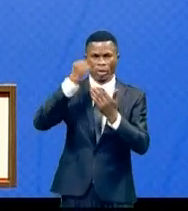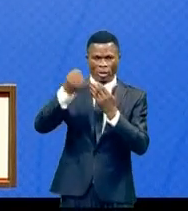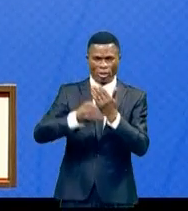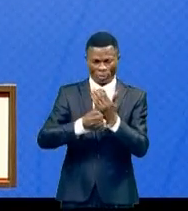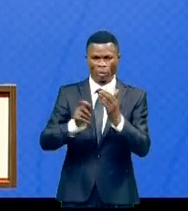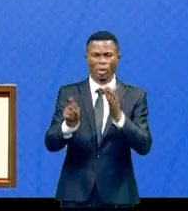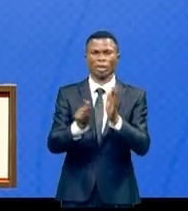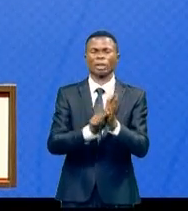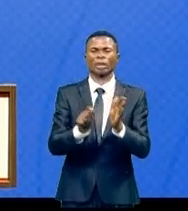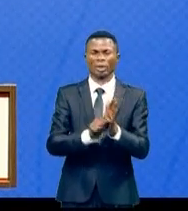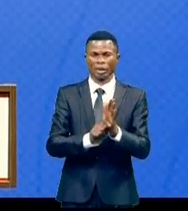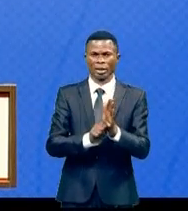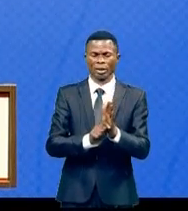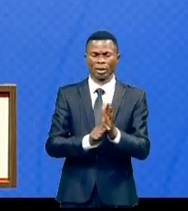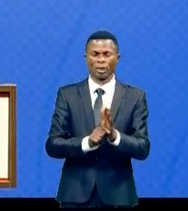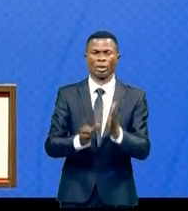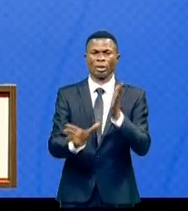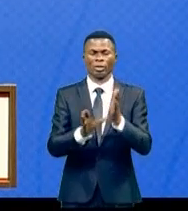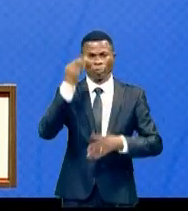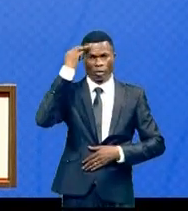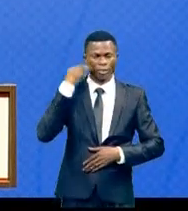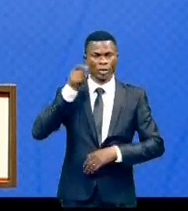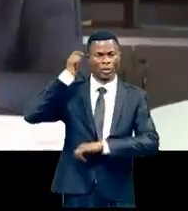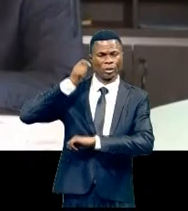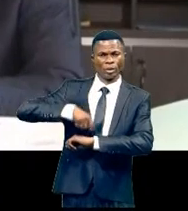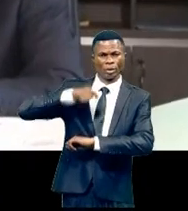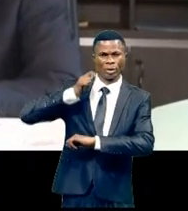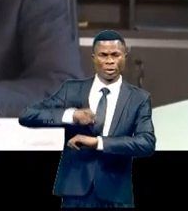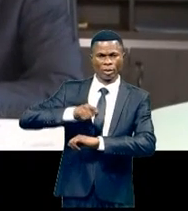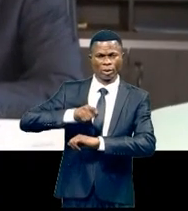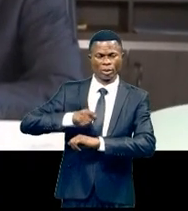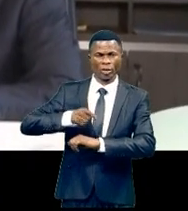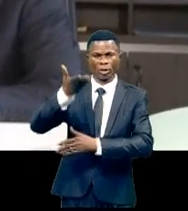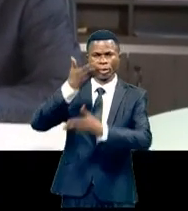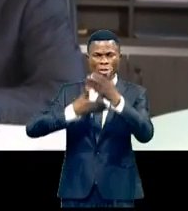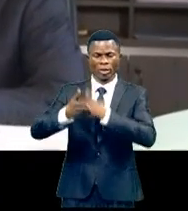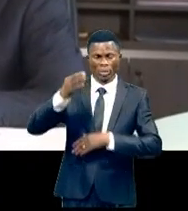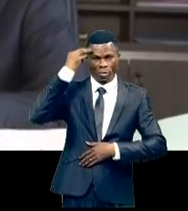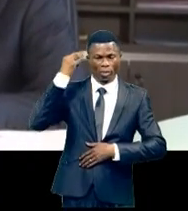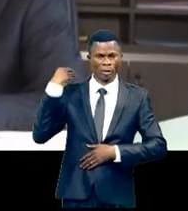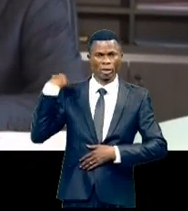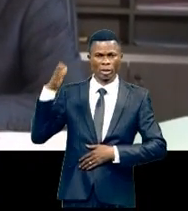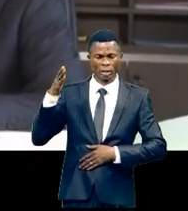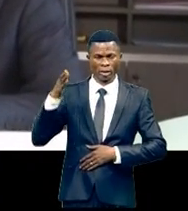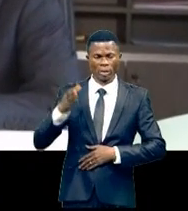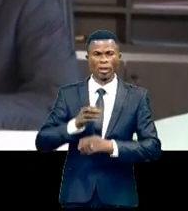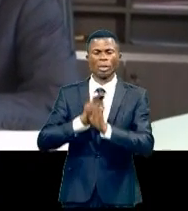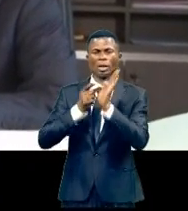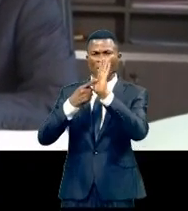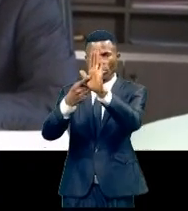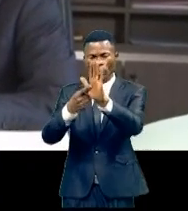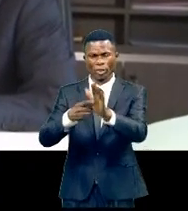texte. Le vice-ministre de la Justice, représentant la ministre d'État, a présenté au